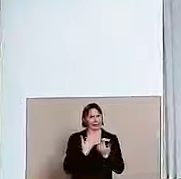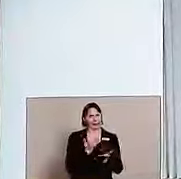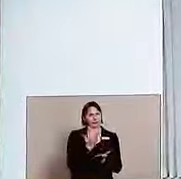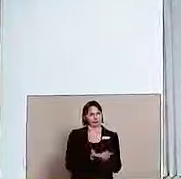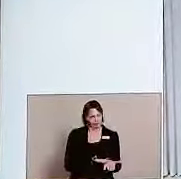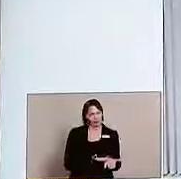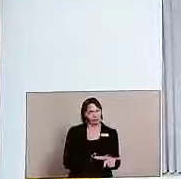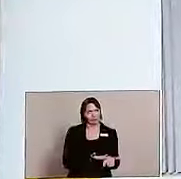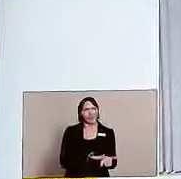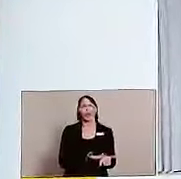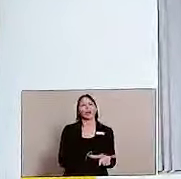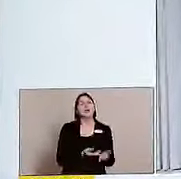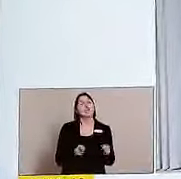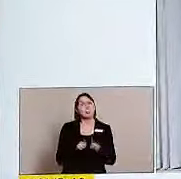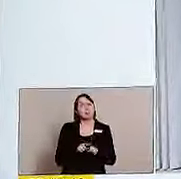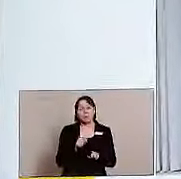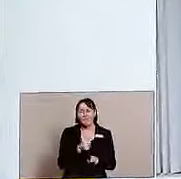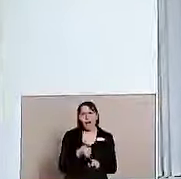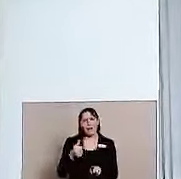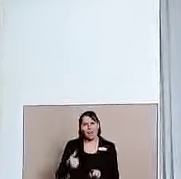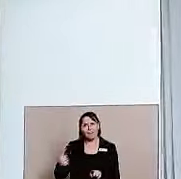عاد وزير الصحة مرة أخرى